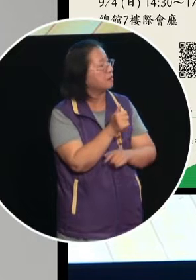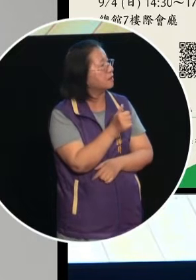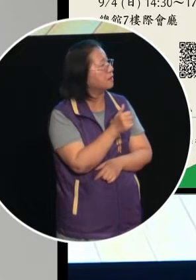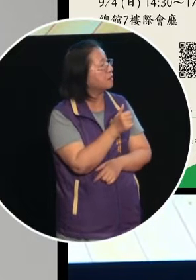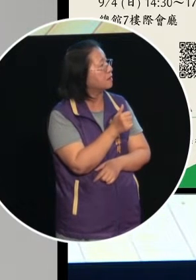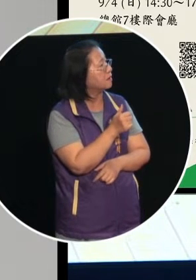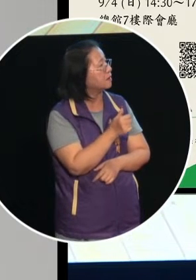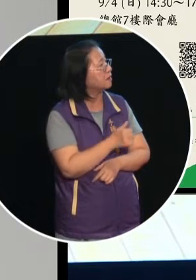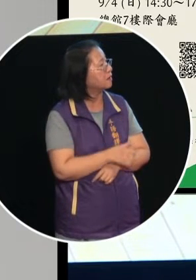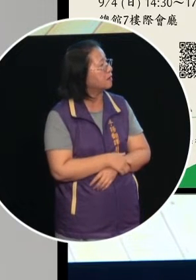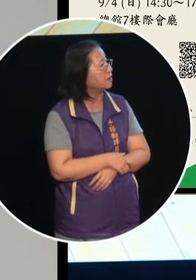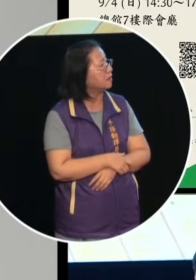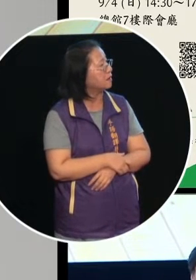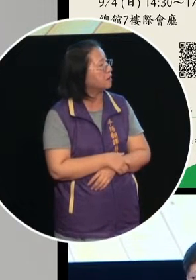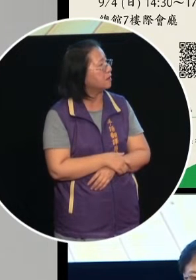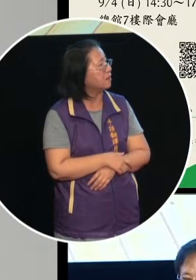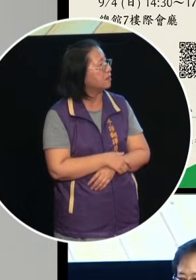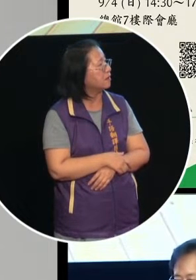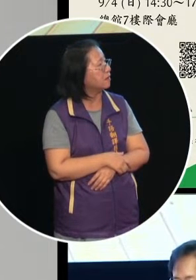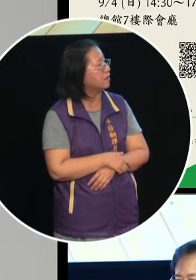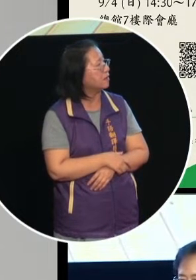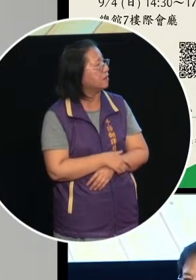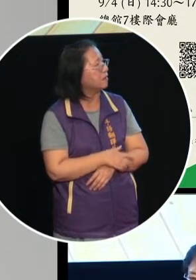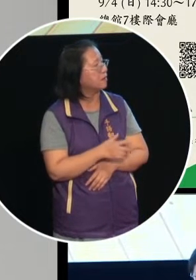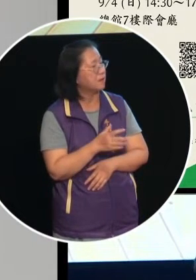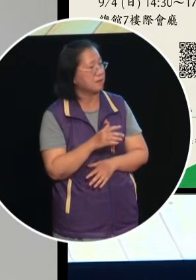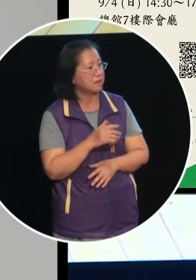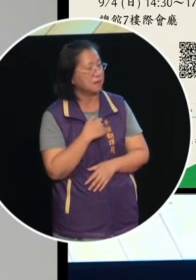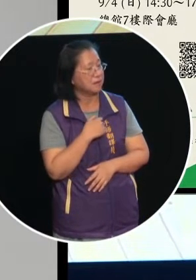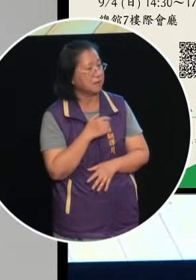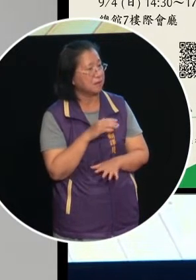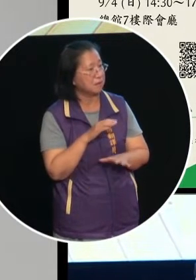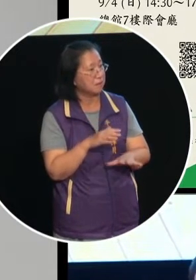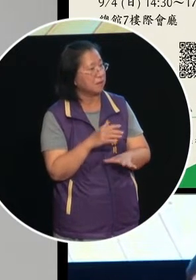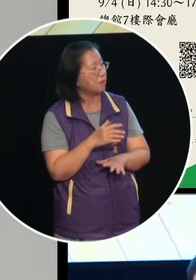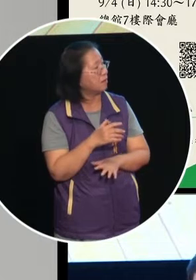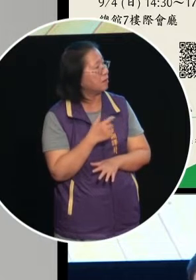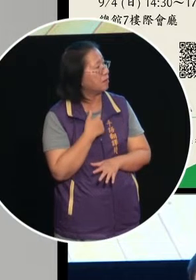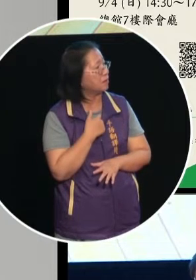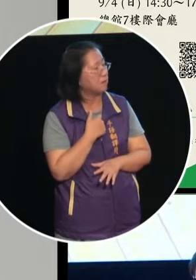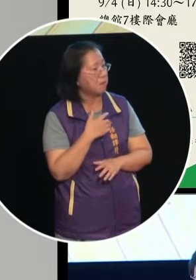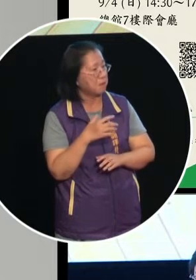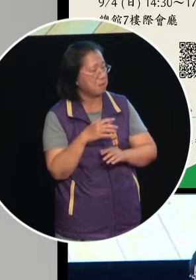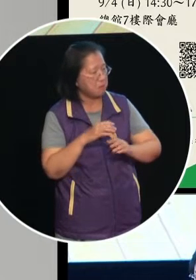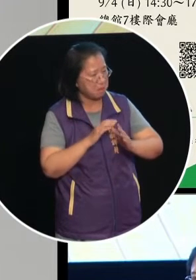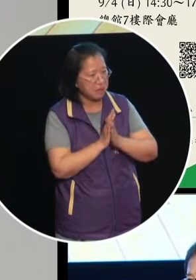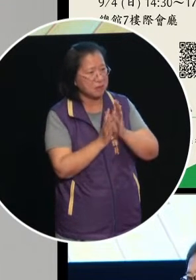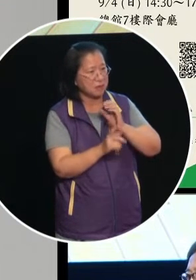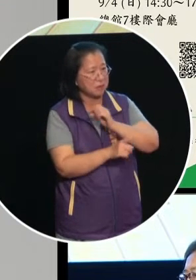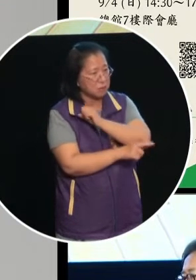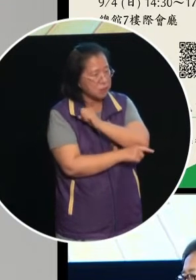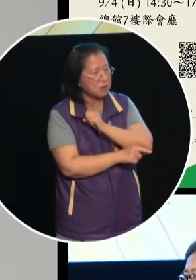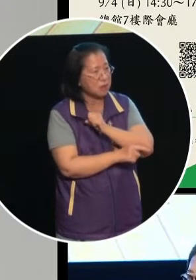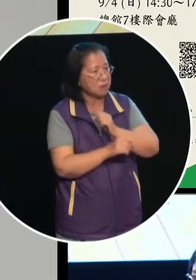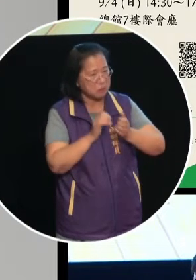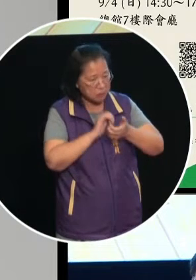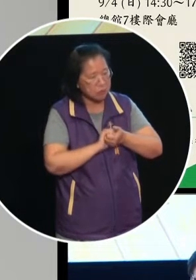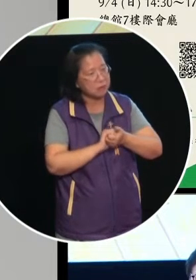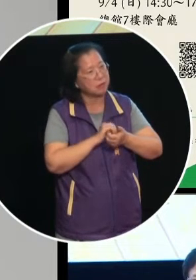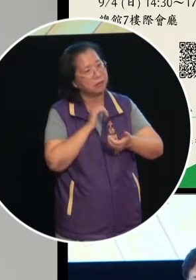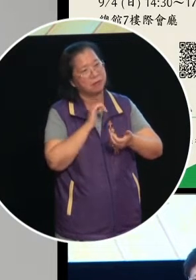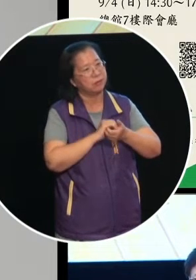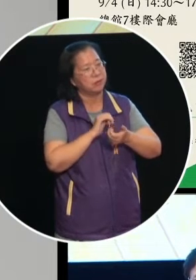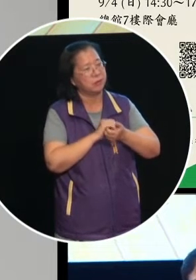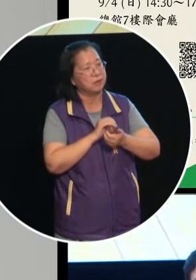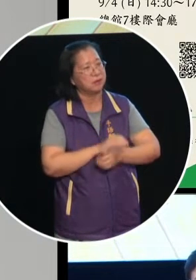他犹豫不定，不会马上说出了结论，非常的一个不果